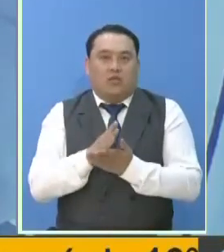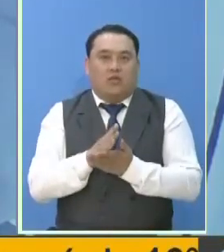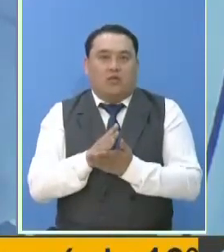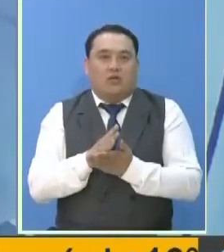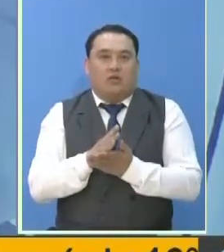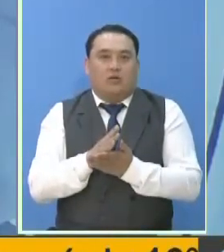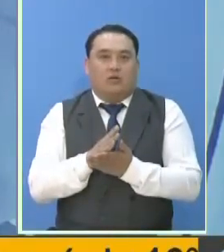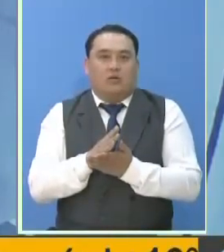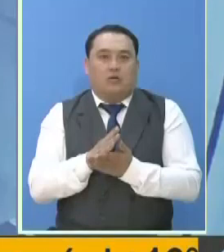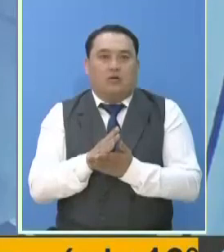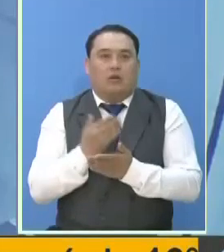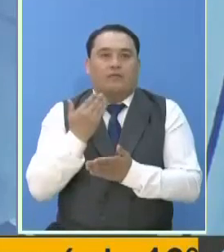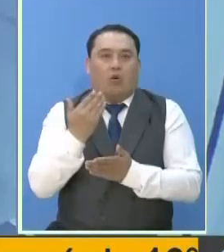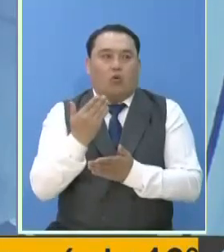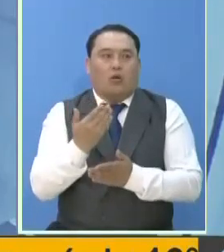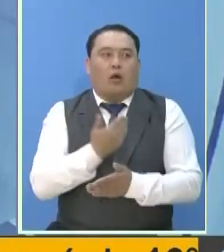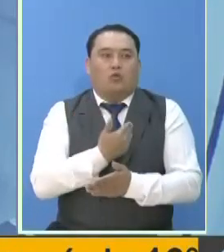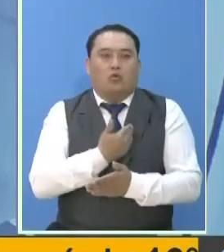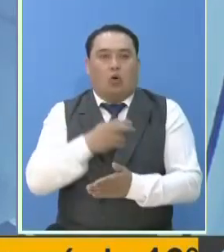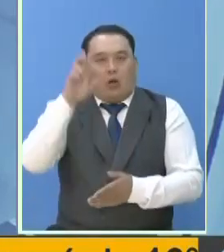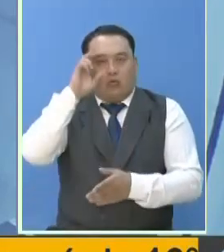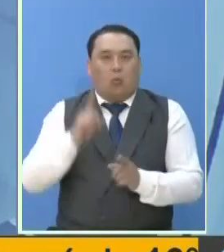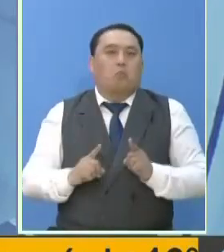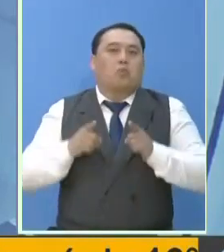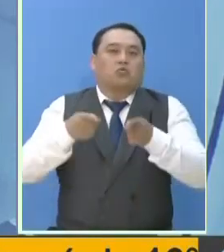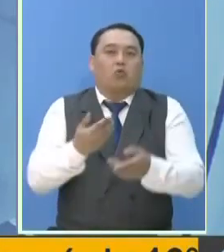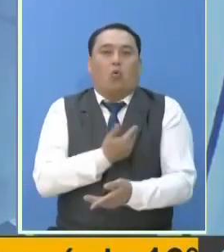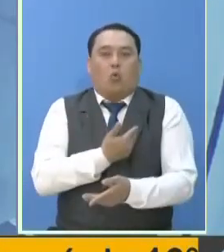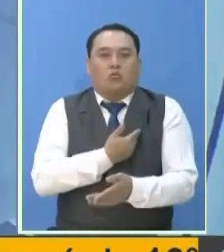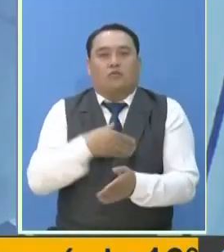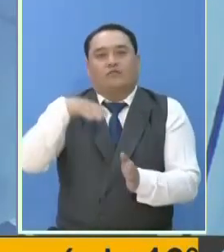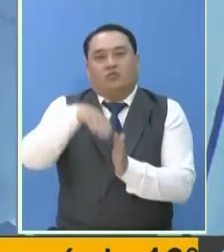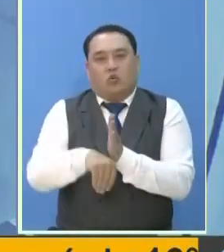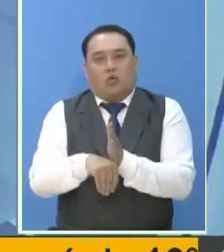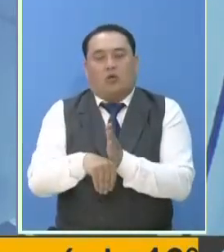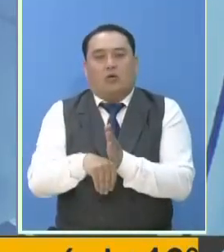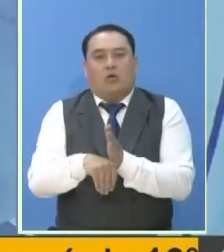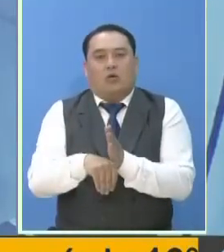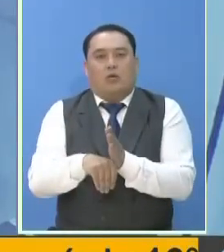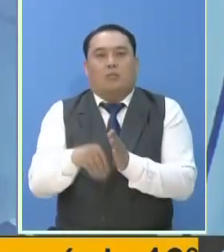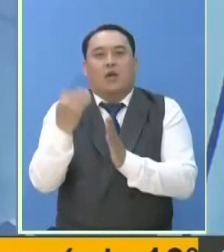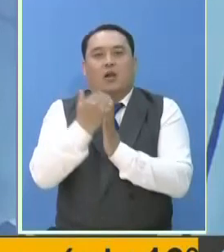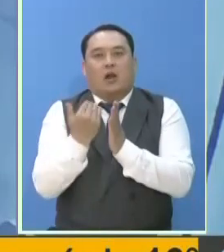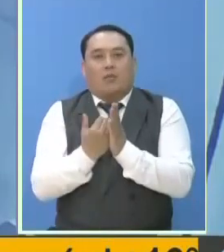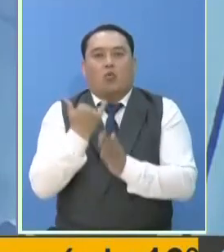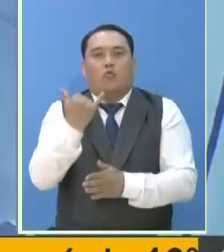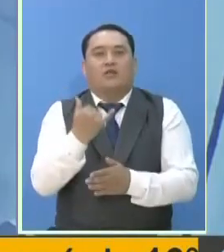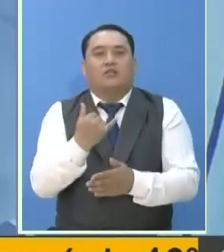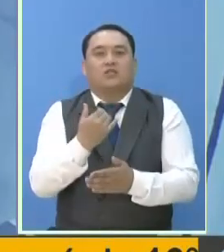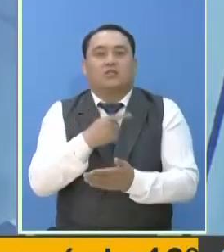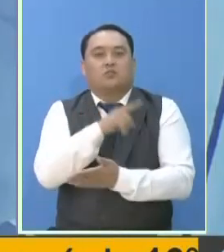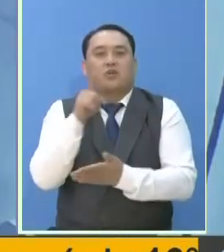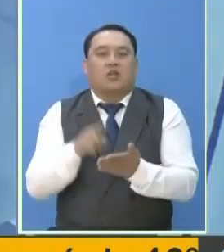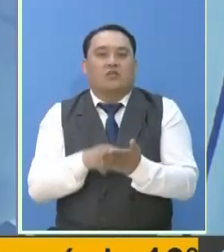есть, допустим, вы, Антон, если хотите поступить на госслужбу, вы входите в эту систему Айкумек, и там программа у вас спрашивает, допустим,